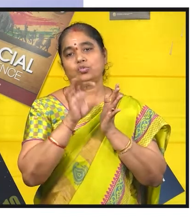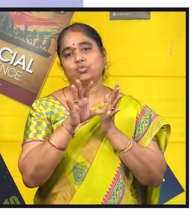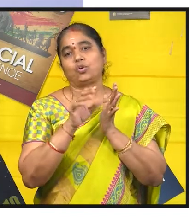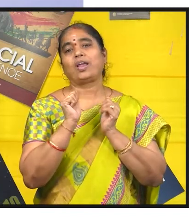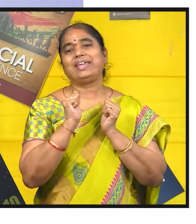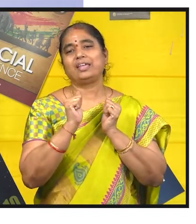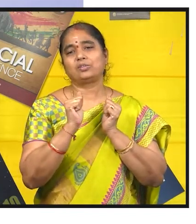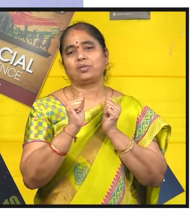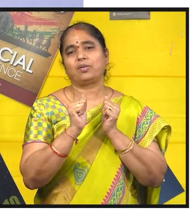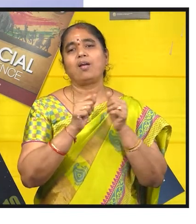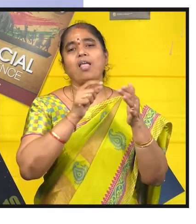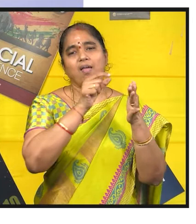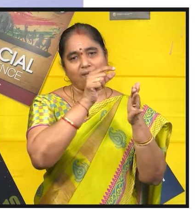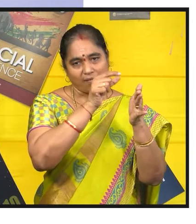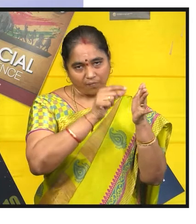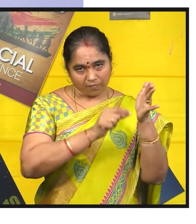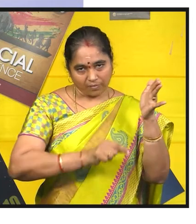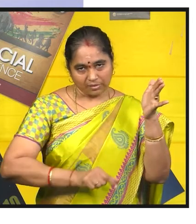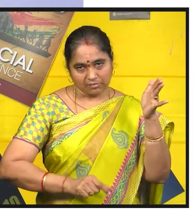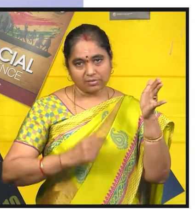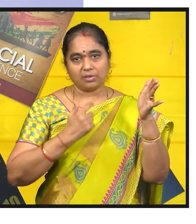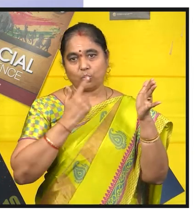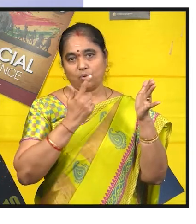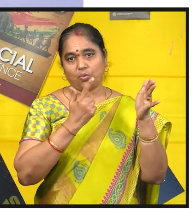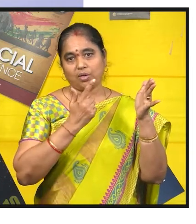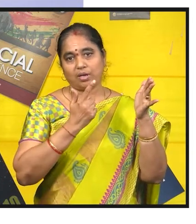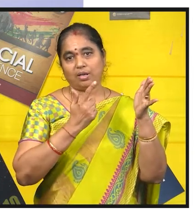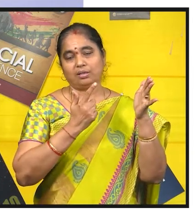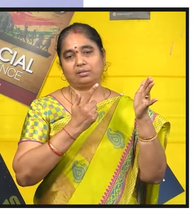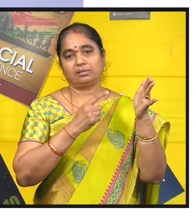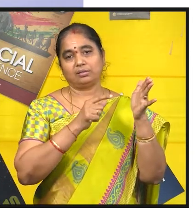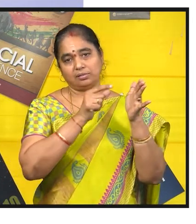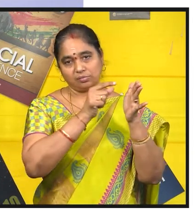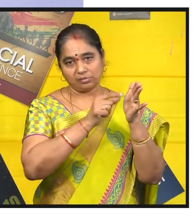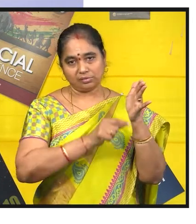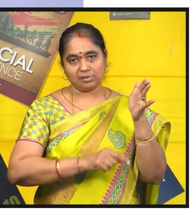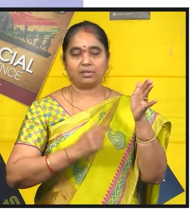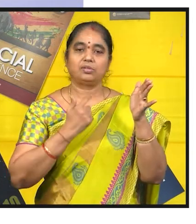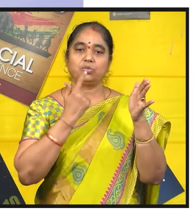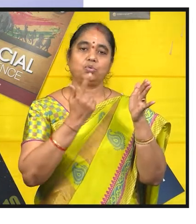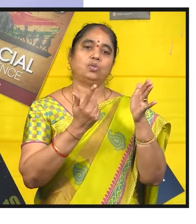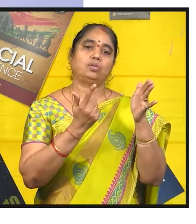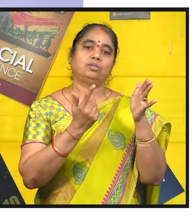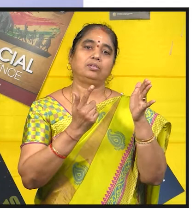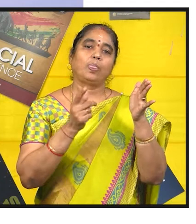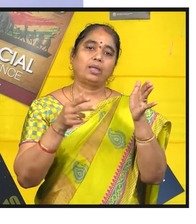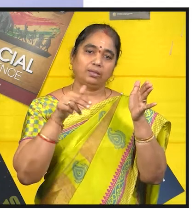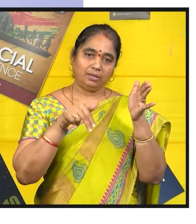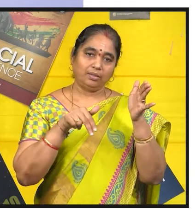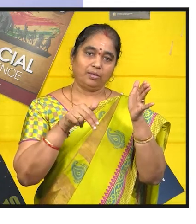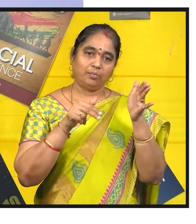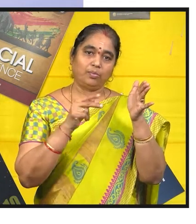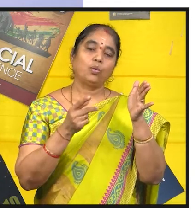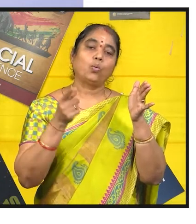சொல்ல போகிறோம், வரிசை ஒன்று. அதனால நம்ம என்ன எண்ணை குடிக்கிறோம் என்று சொன்னால் ஒன்று என்று நம்ம சொல்கிறோம்.